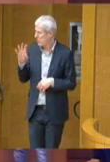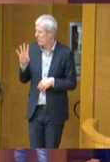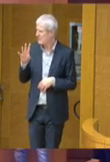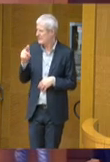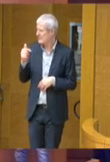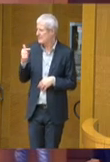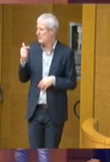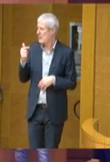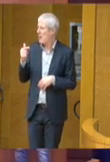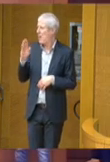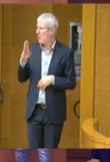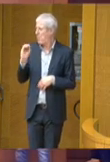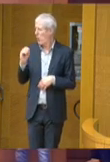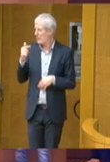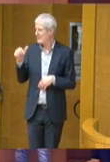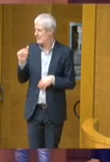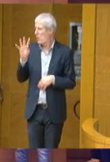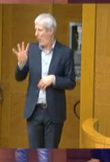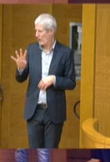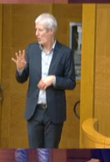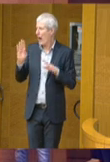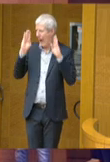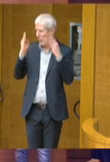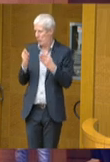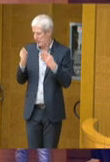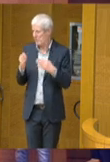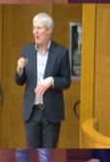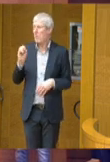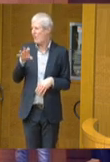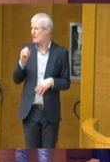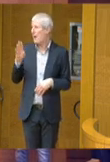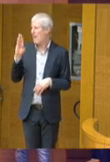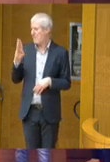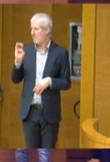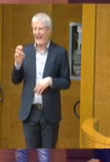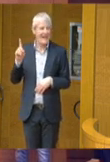Nicola Pezzetti, il professor Federico Beghini. Prego.